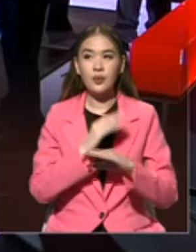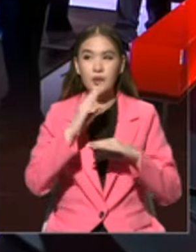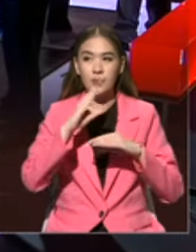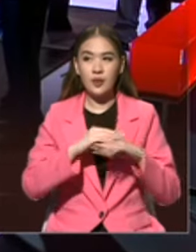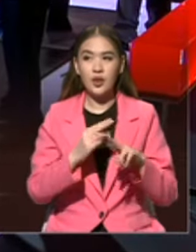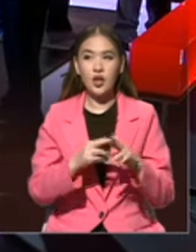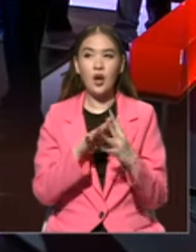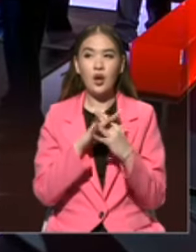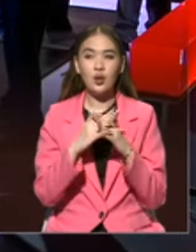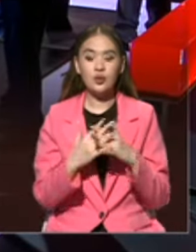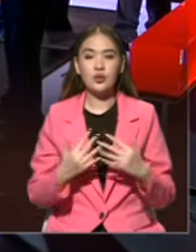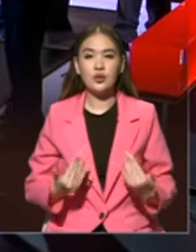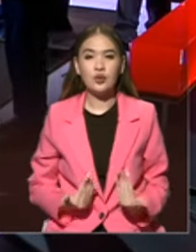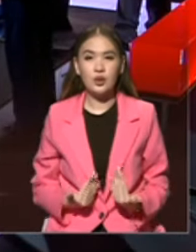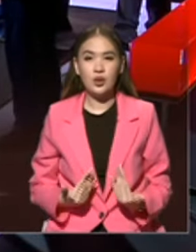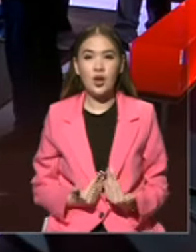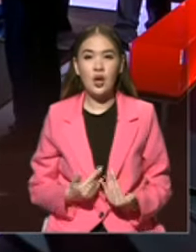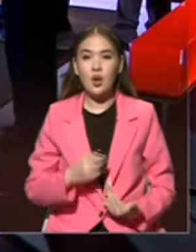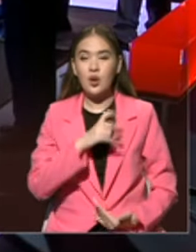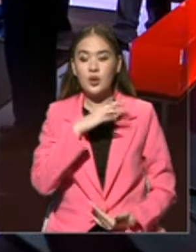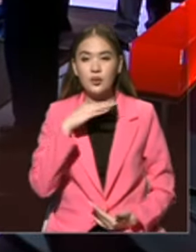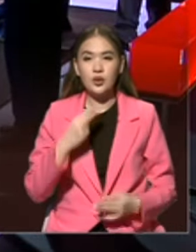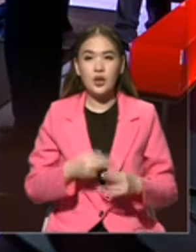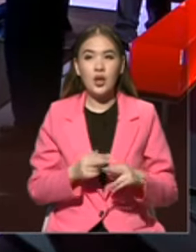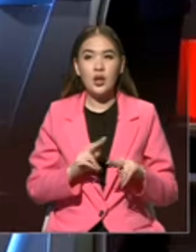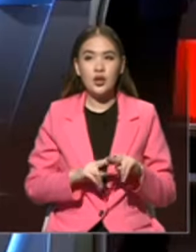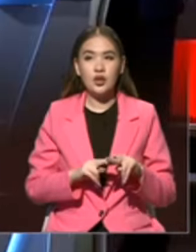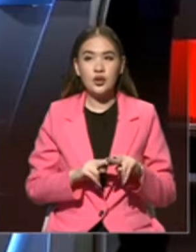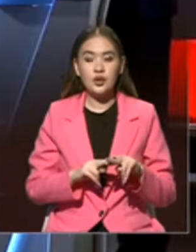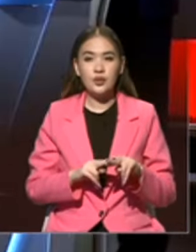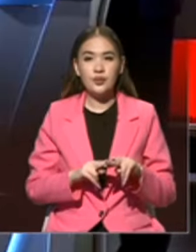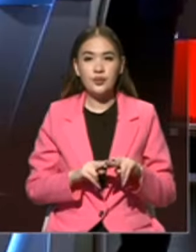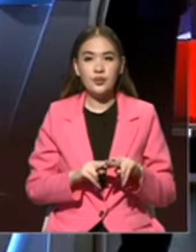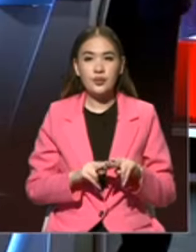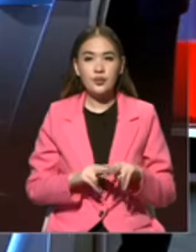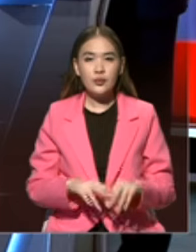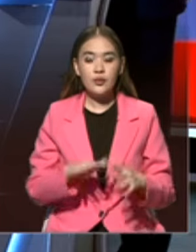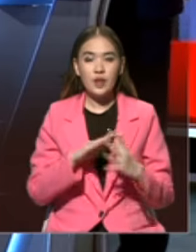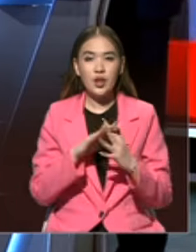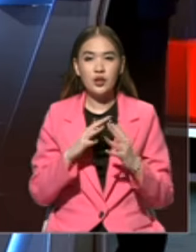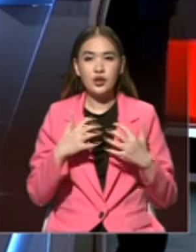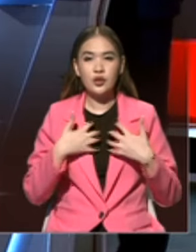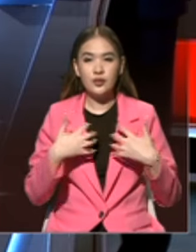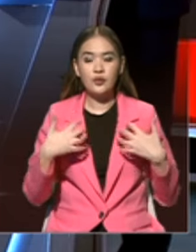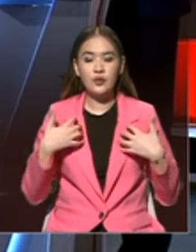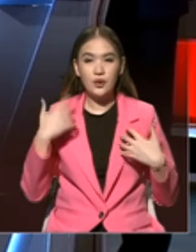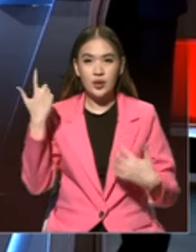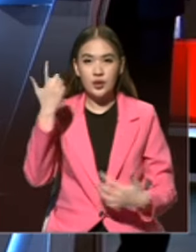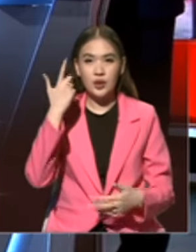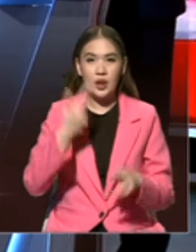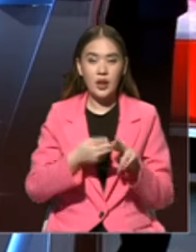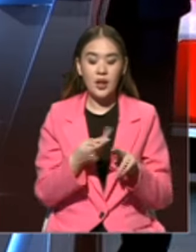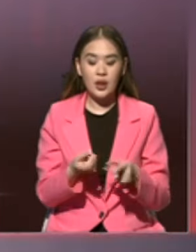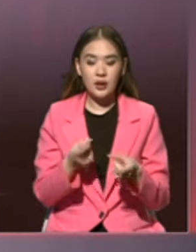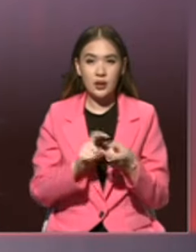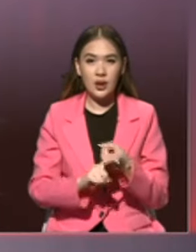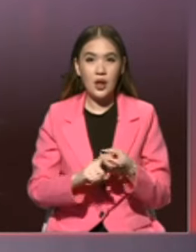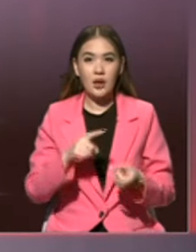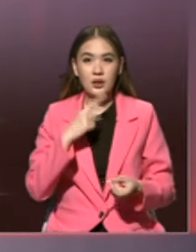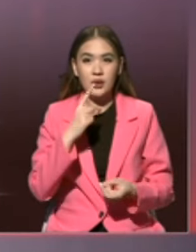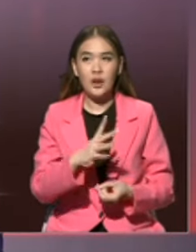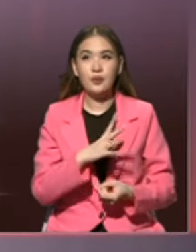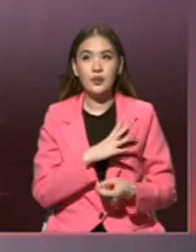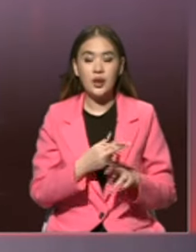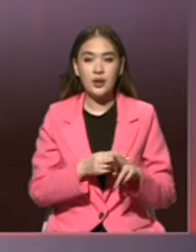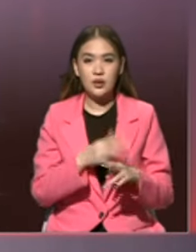ауыл тұрғындарының көбінің күнкөрісі осы мал шаруашылығында десе айтсам, мен артық айтпас болармын.